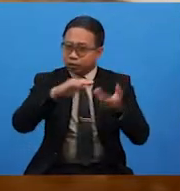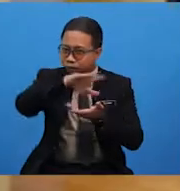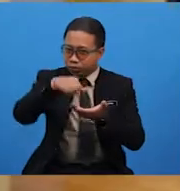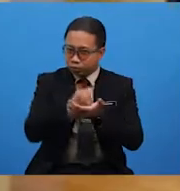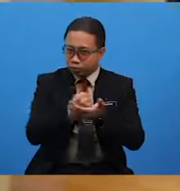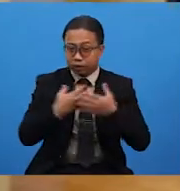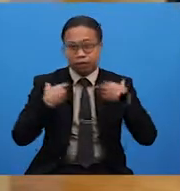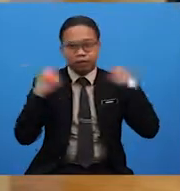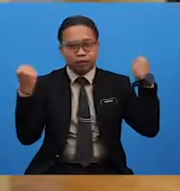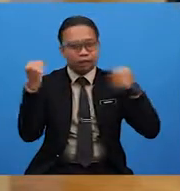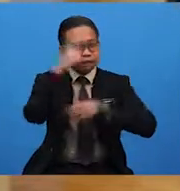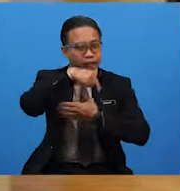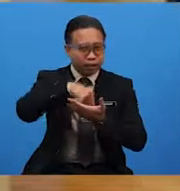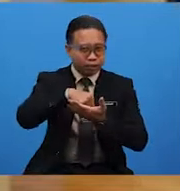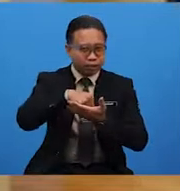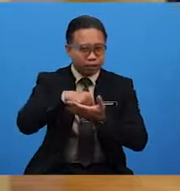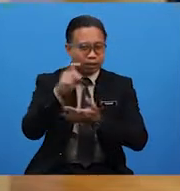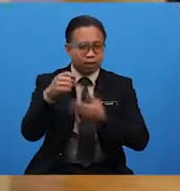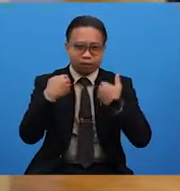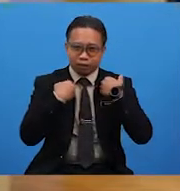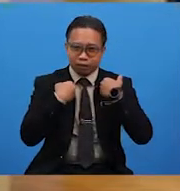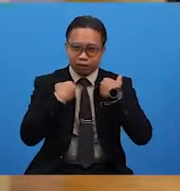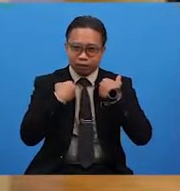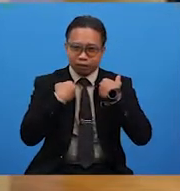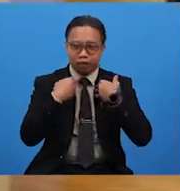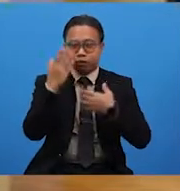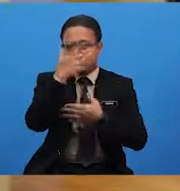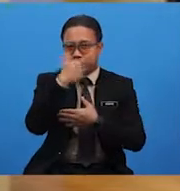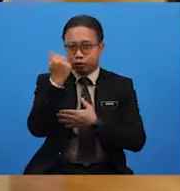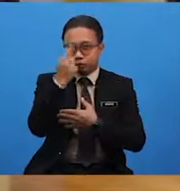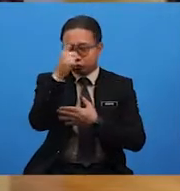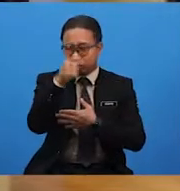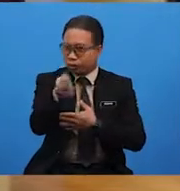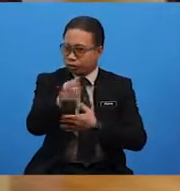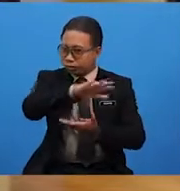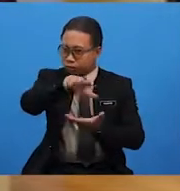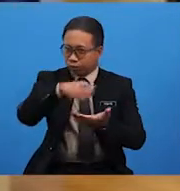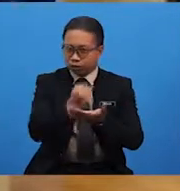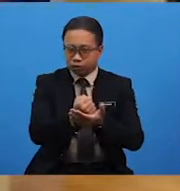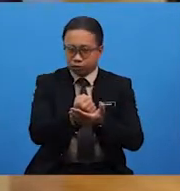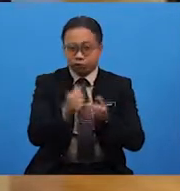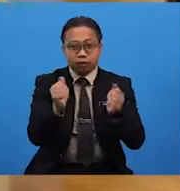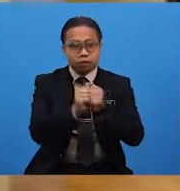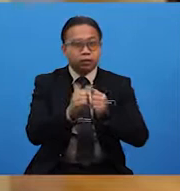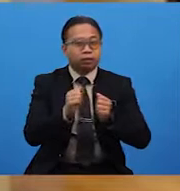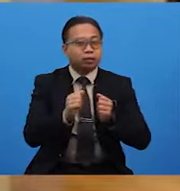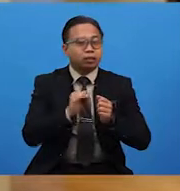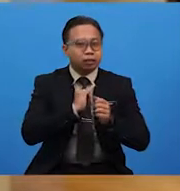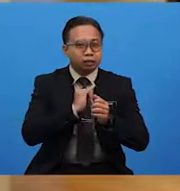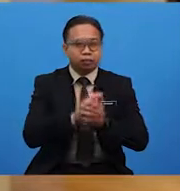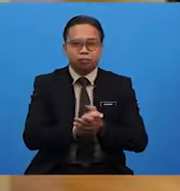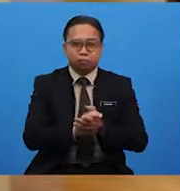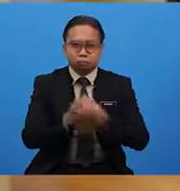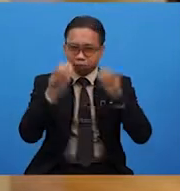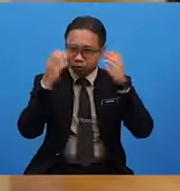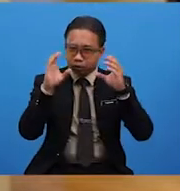ke dan hari ini pasti kita akan memberikan satu keceriaan untuk anda semua dan bersama dengan saya ada merupakan seorang cucu yang cukup cantik